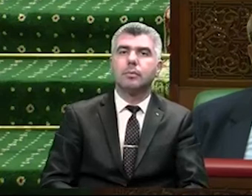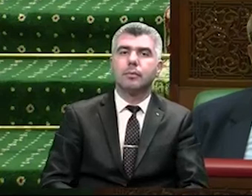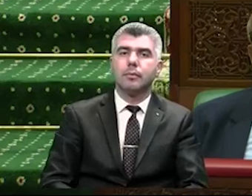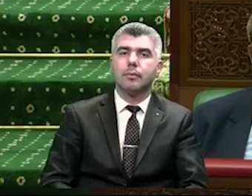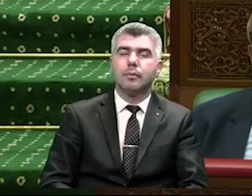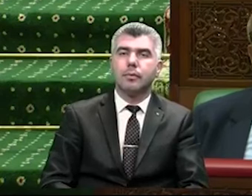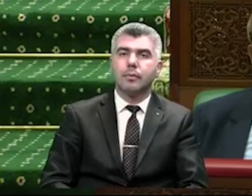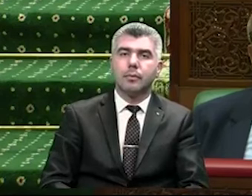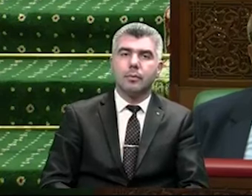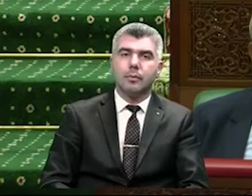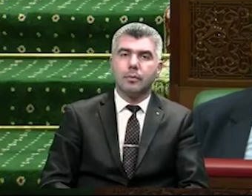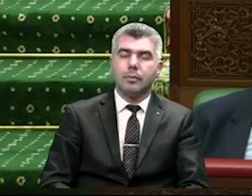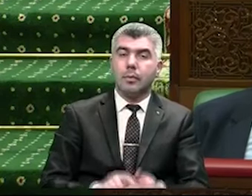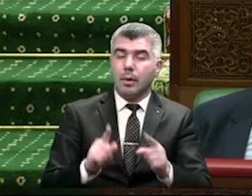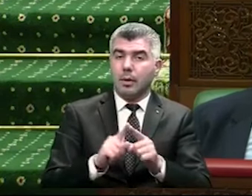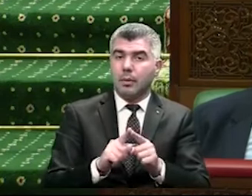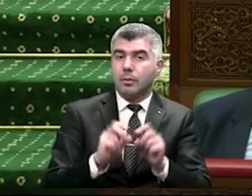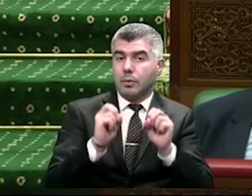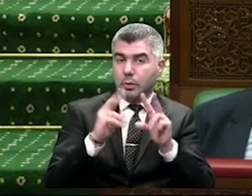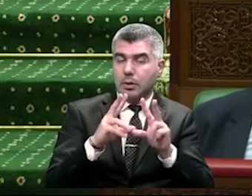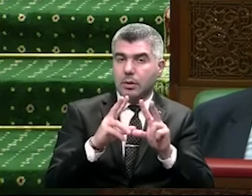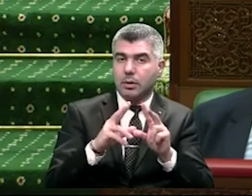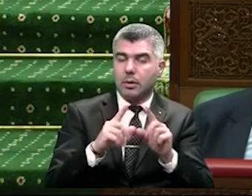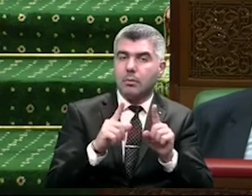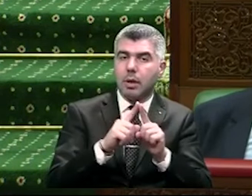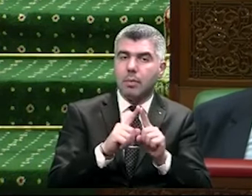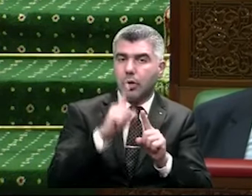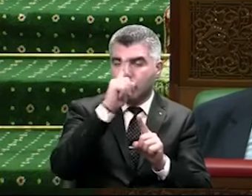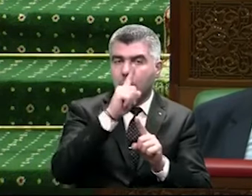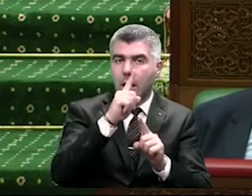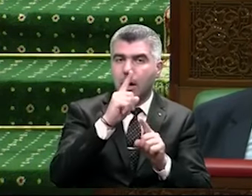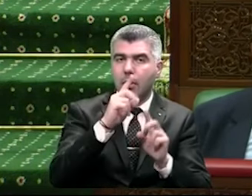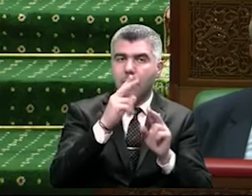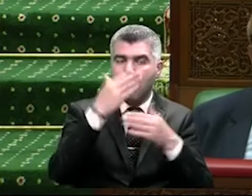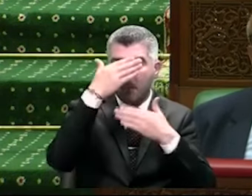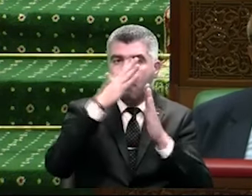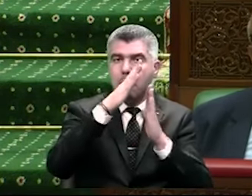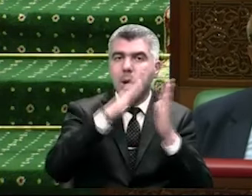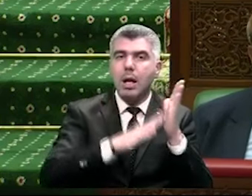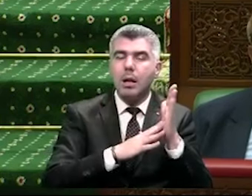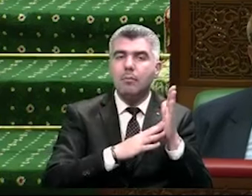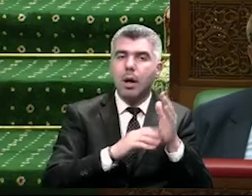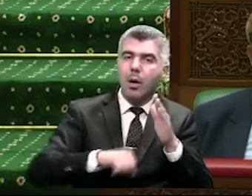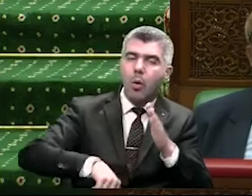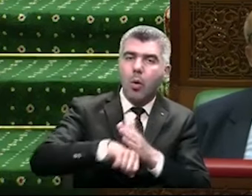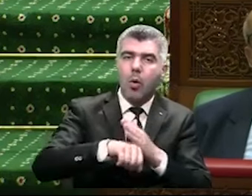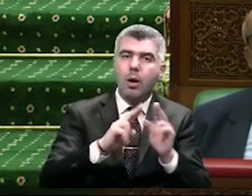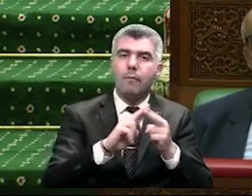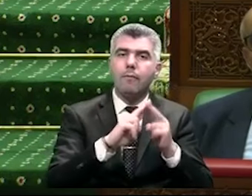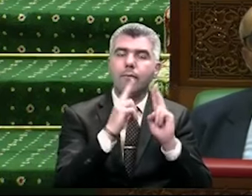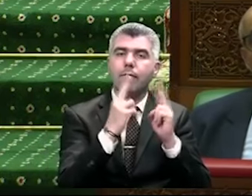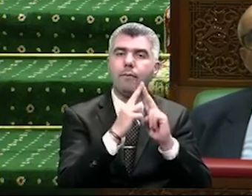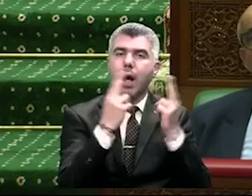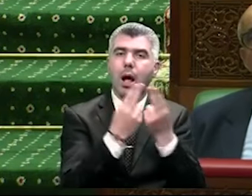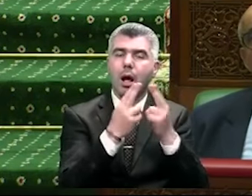عفوا والمعول عليها والمعول عليها في افق احتضان بلادنا لاستحقاقات رياضيه هامه قاريه ودوليه